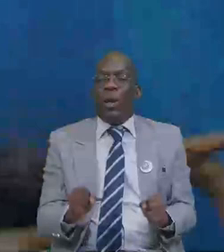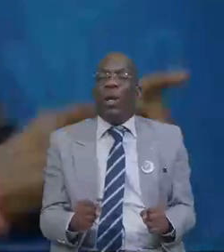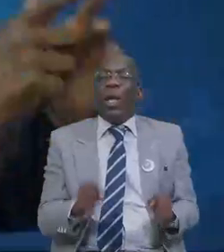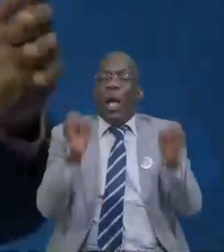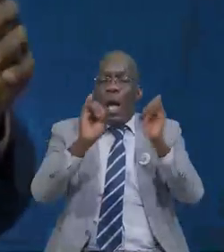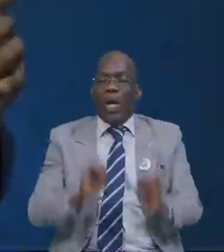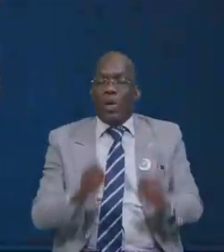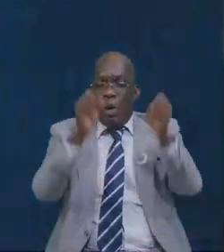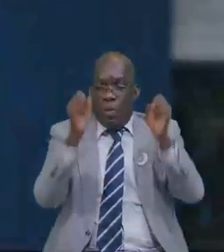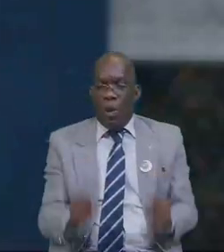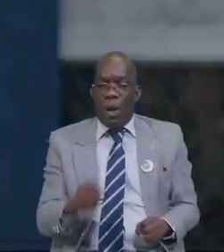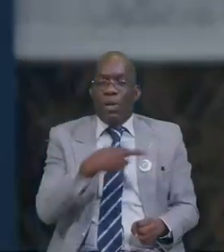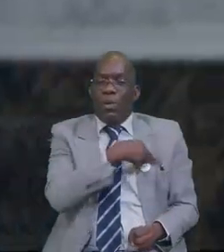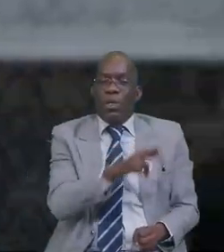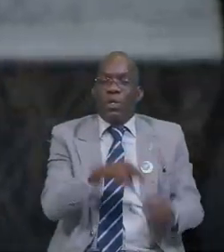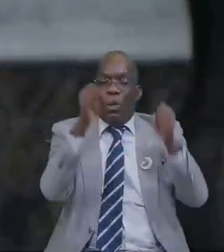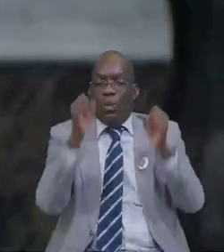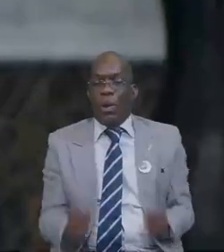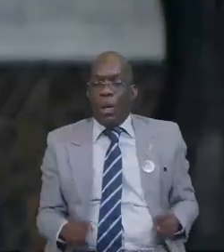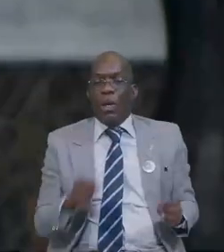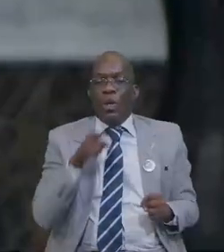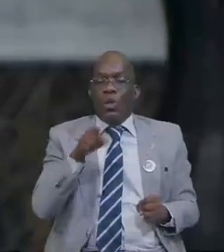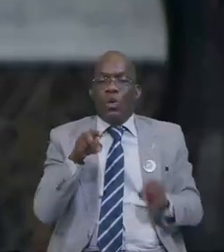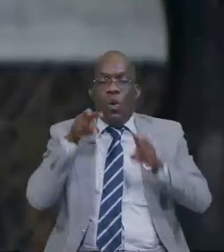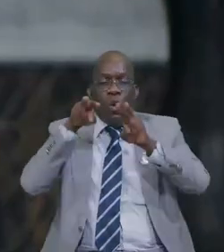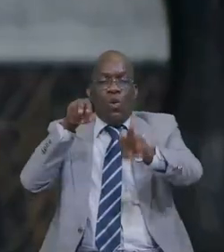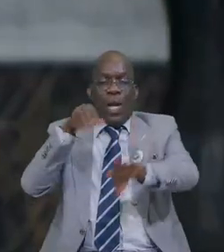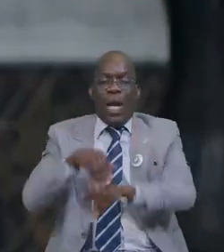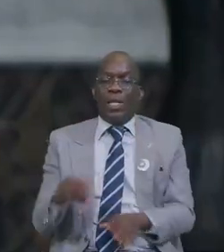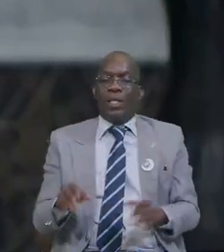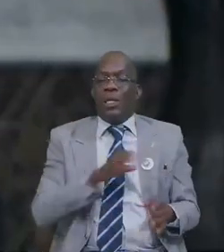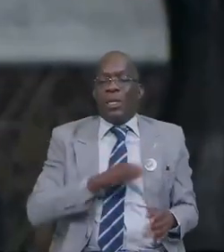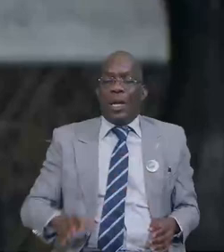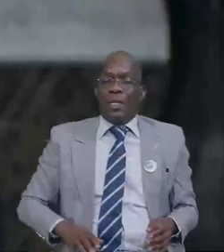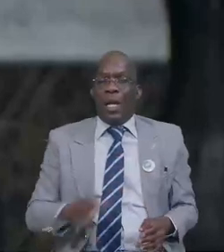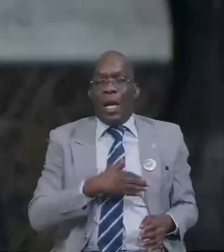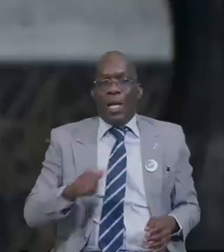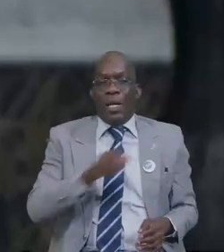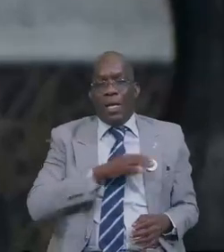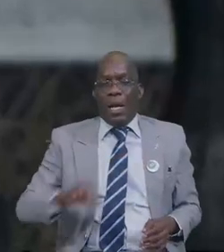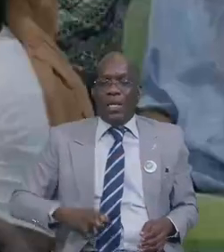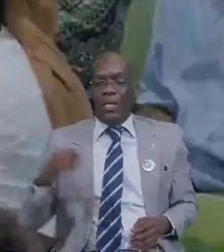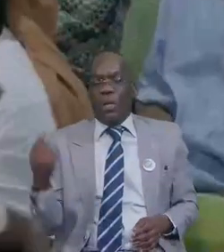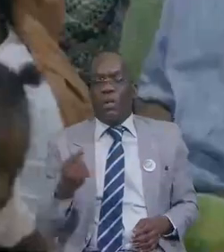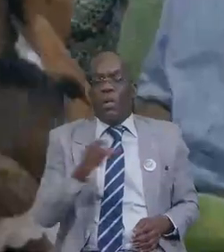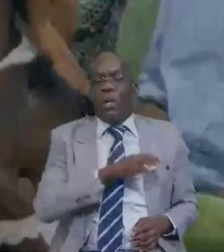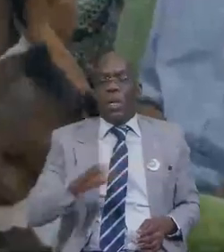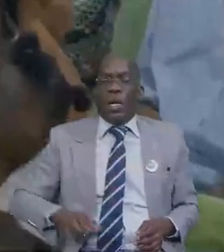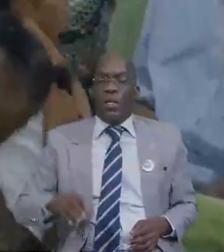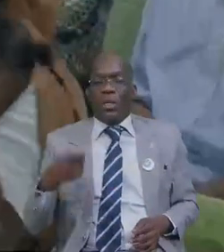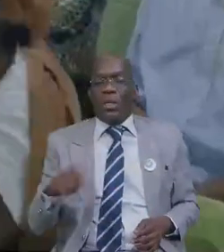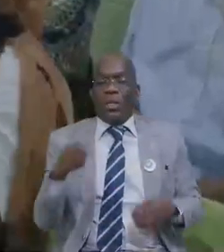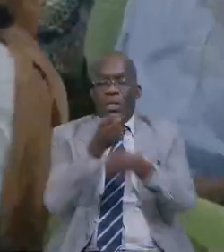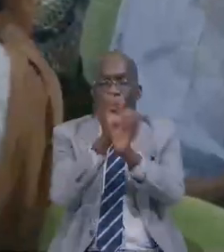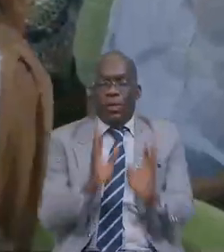une puissance idolâtre, ou une puissance religieuse. Tu as les regards sur Christ et Christ seul. Christ le